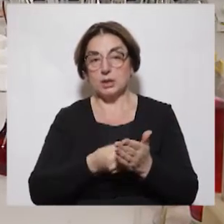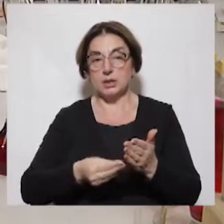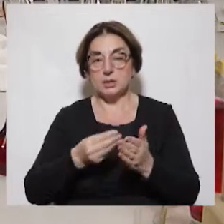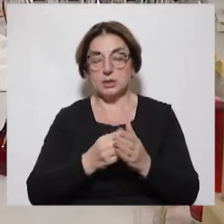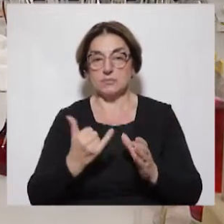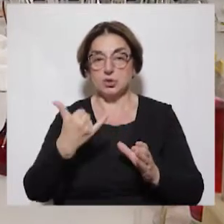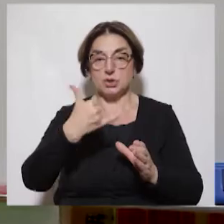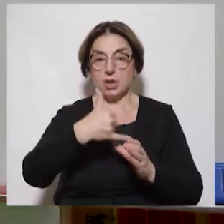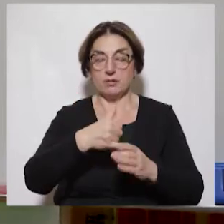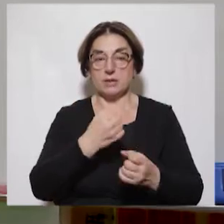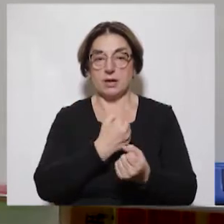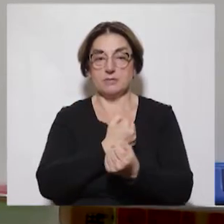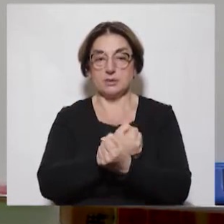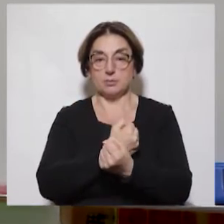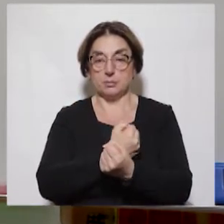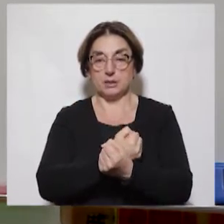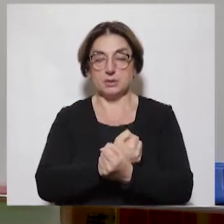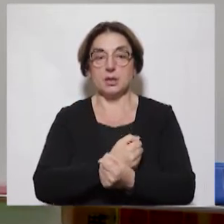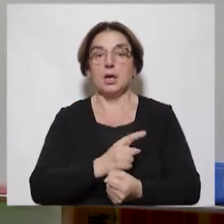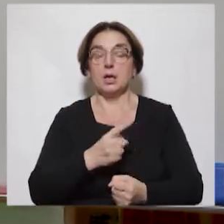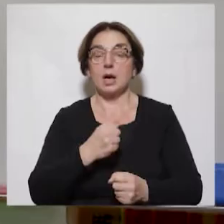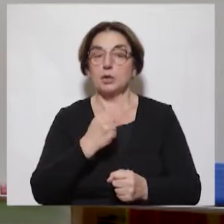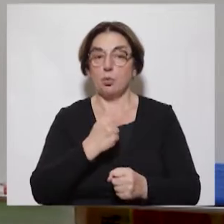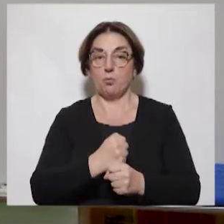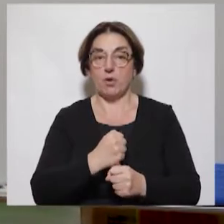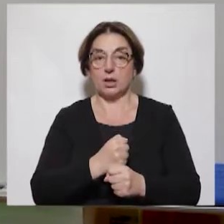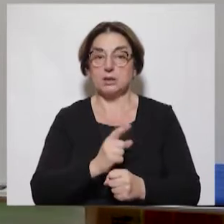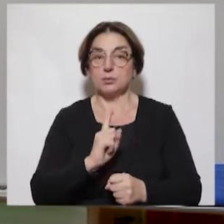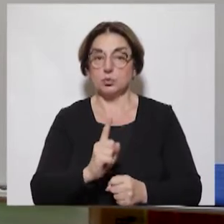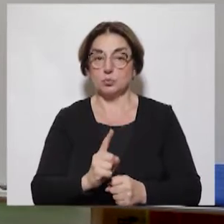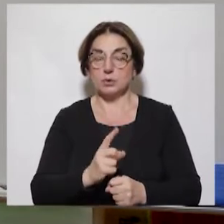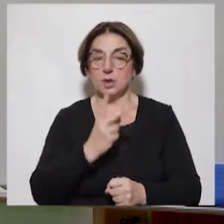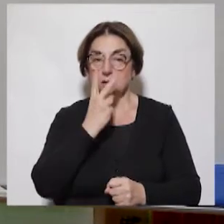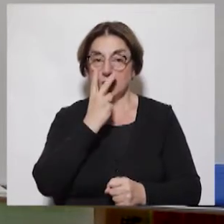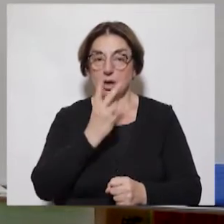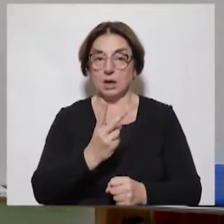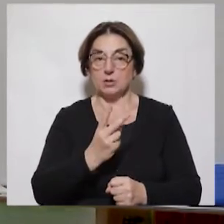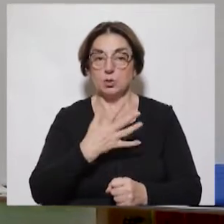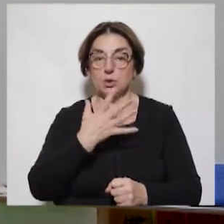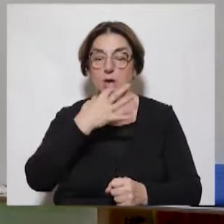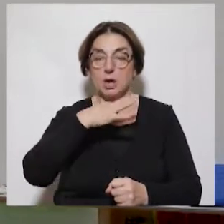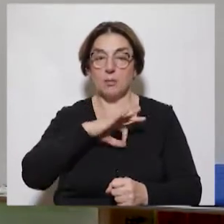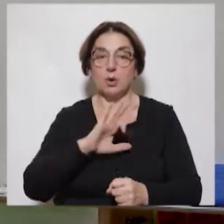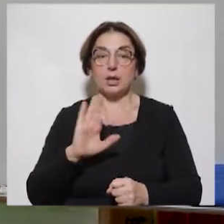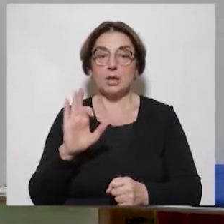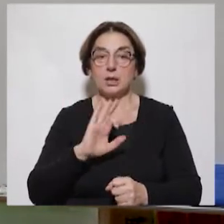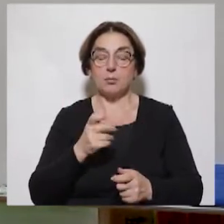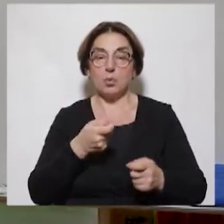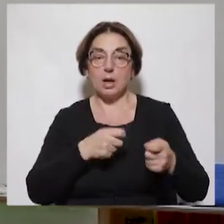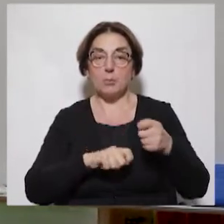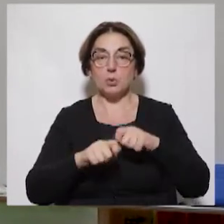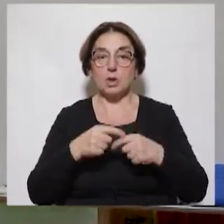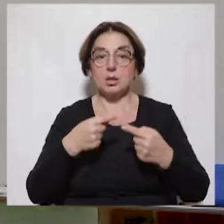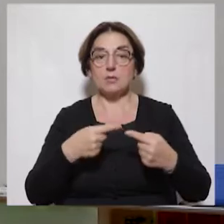სპირტის მოცულობას. თქვენ მიხვდებით ამას შემდეგ რატომ ვაკეთებ, თუმცა ზოგადად, როდესაც ვიყენებთ ქიმიურ ლაბორატორიაში